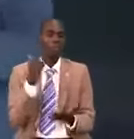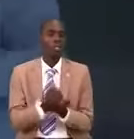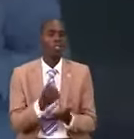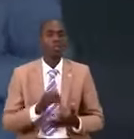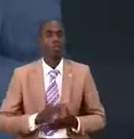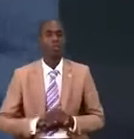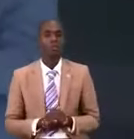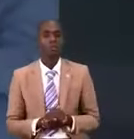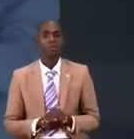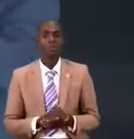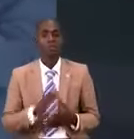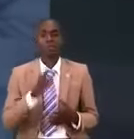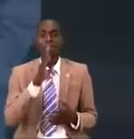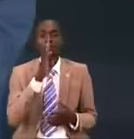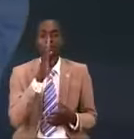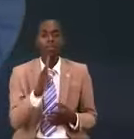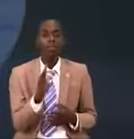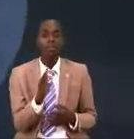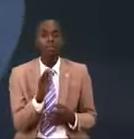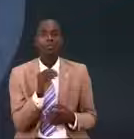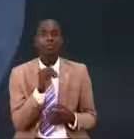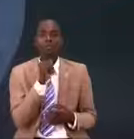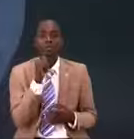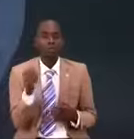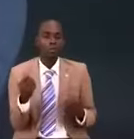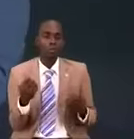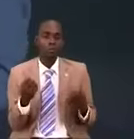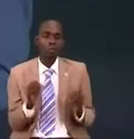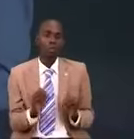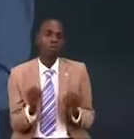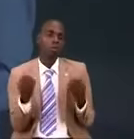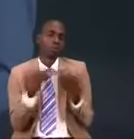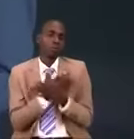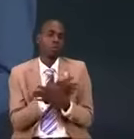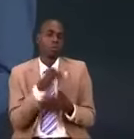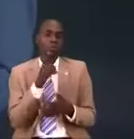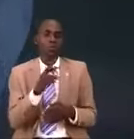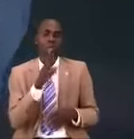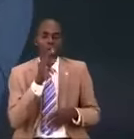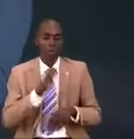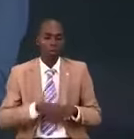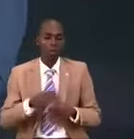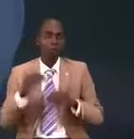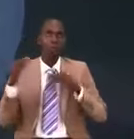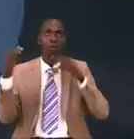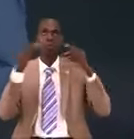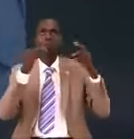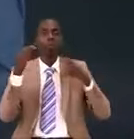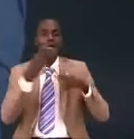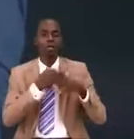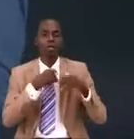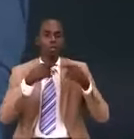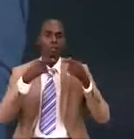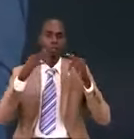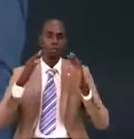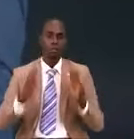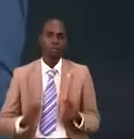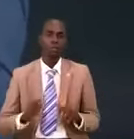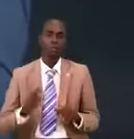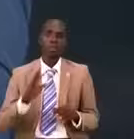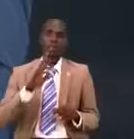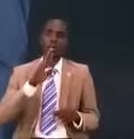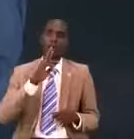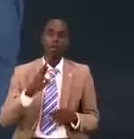sur le champ de bataille et l'ennemi sont les lumières armées jusqu'aux dents si tu as peur